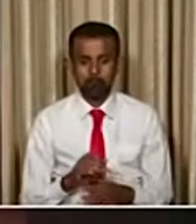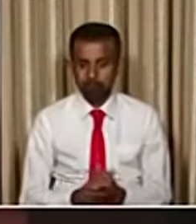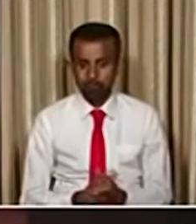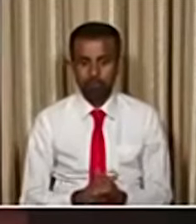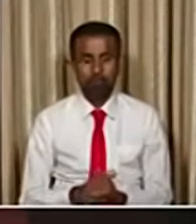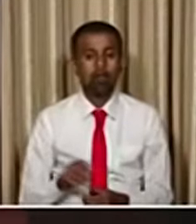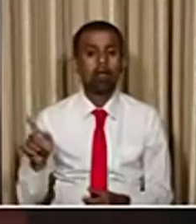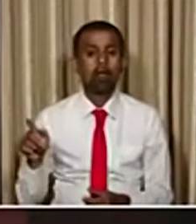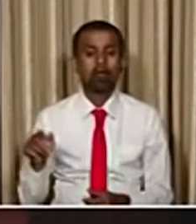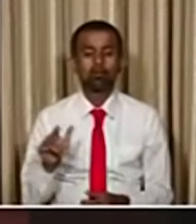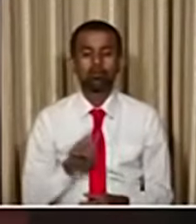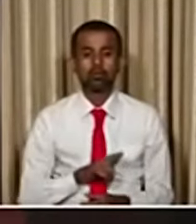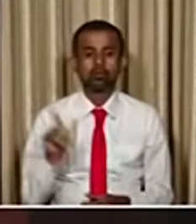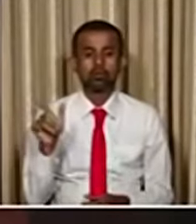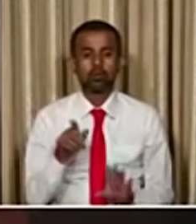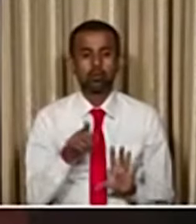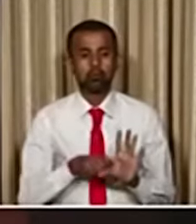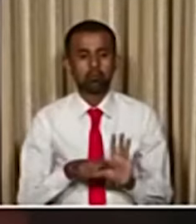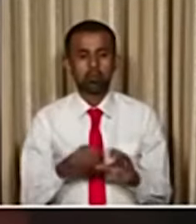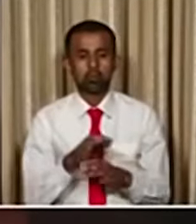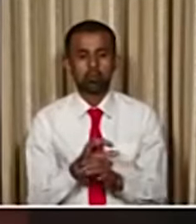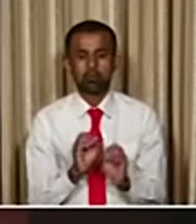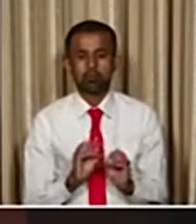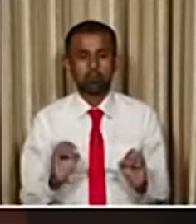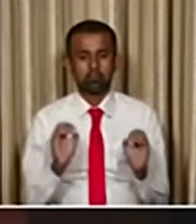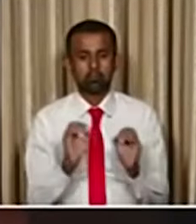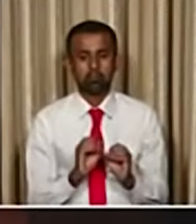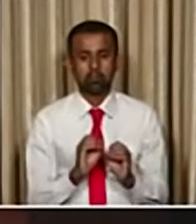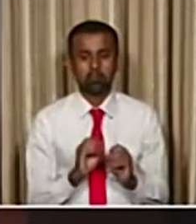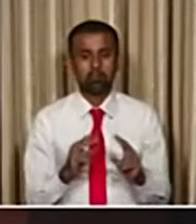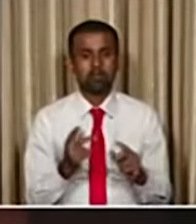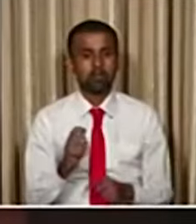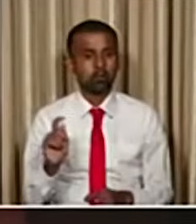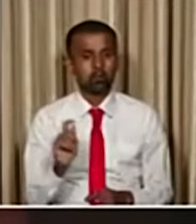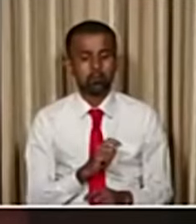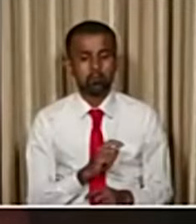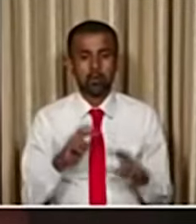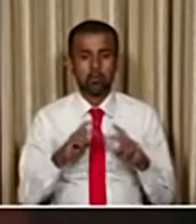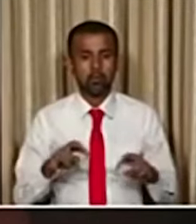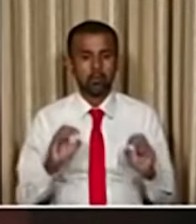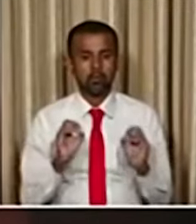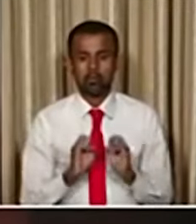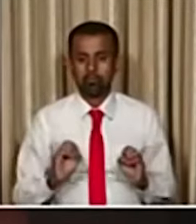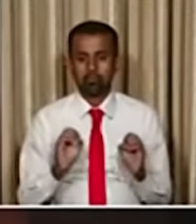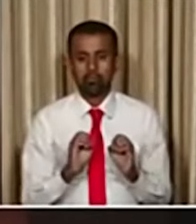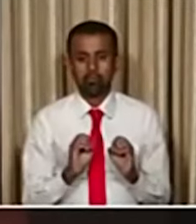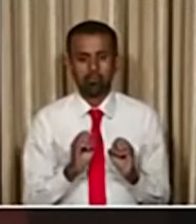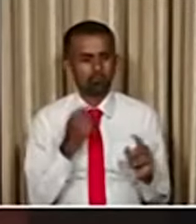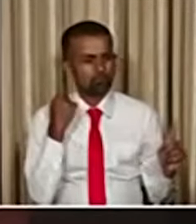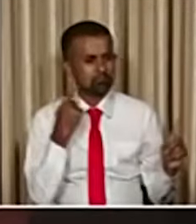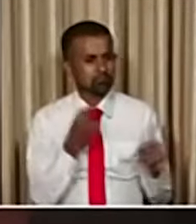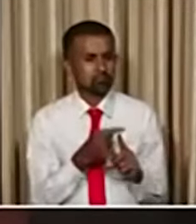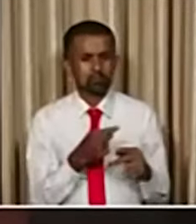කවුද මෙහෙම යව්වේ කියන එක ගැන පරීක්ෂණයකුත් නැහැ. කවුද මේවට සල්ලි අය කරගත්තේ කියන එක ගැන පරීක්ෂණයකුත් නැහැ. මේක පිළිවෙල කිසිම